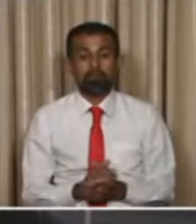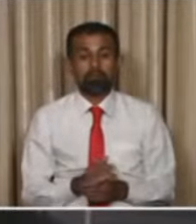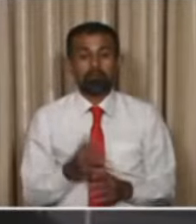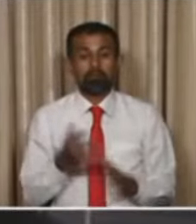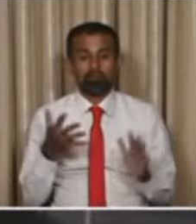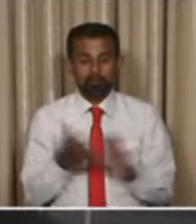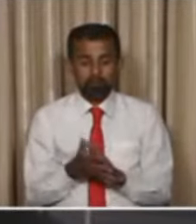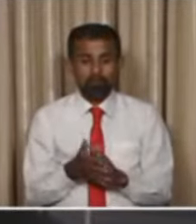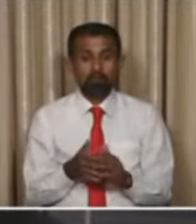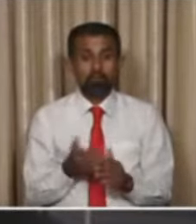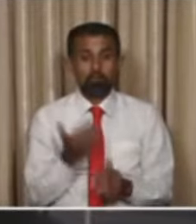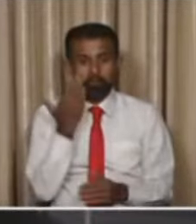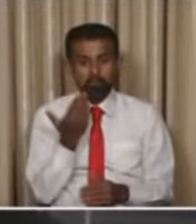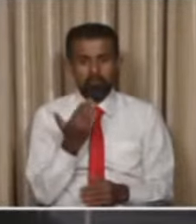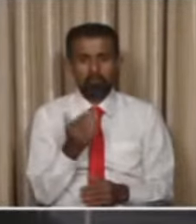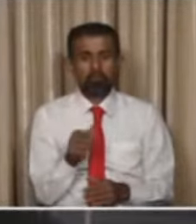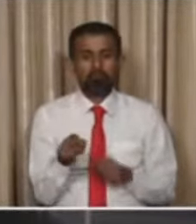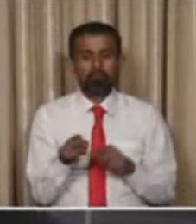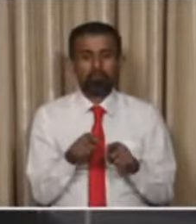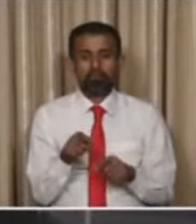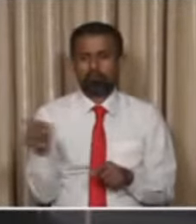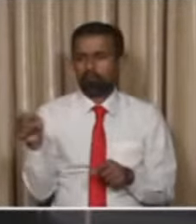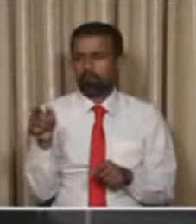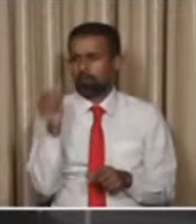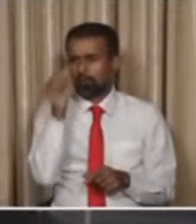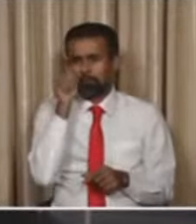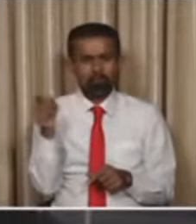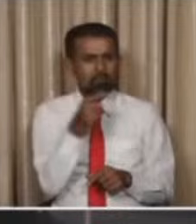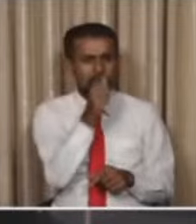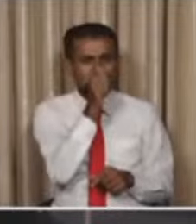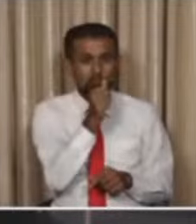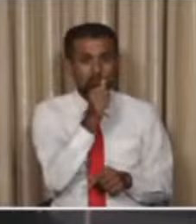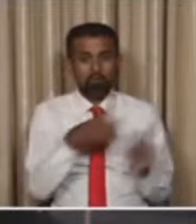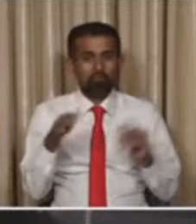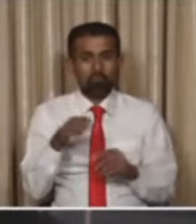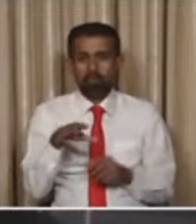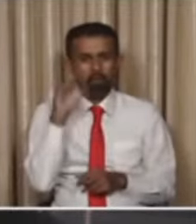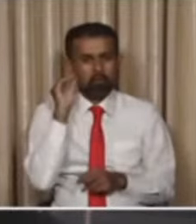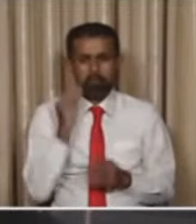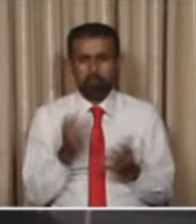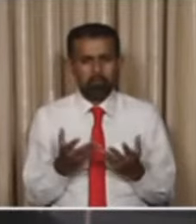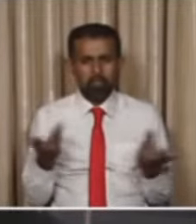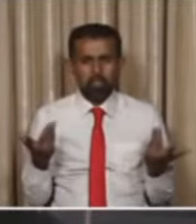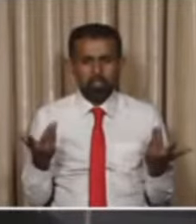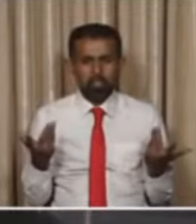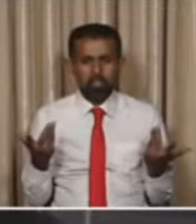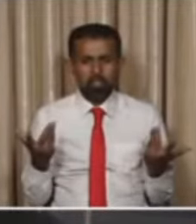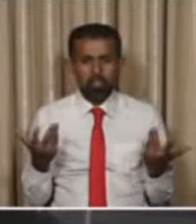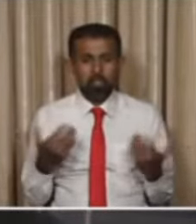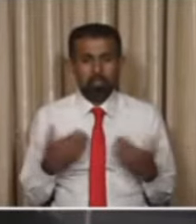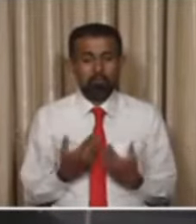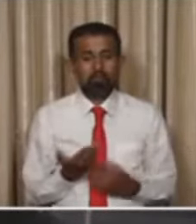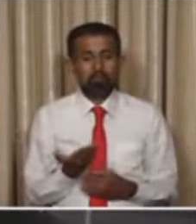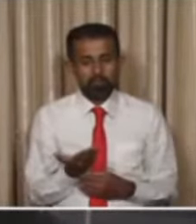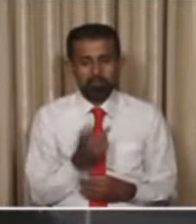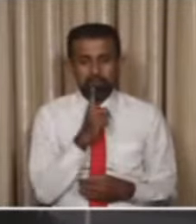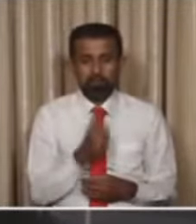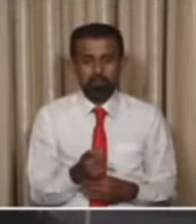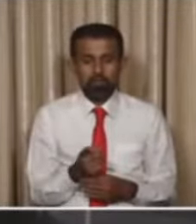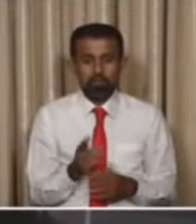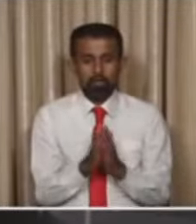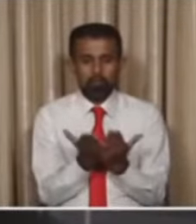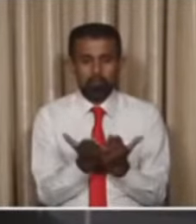දෙනවා මිසක් එක එක්කෙනා කුමන්ත්‍රණය කරා එළෙව්වා කියන කතාව පිළිගන්න බෑ. ඒ නිසා මම ඉල්ලා සිටින්නේ පොතේ